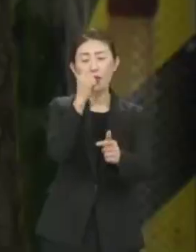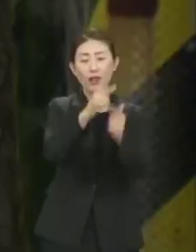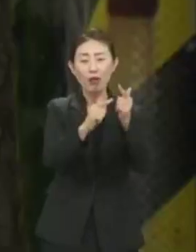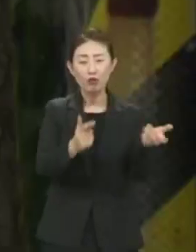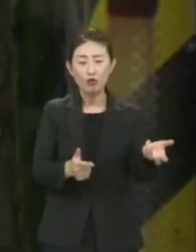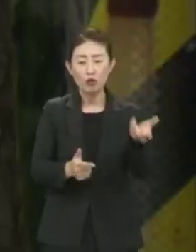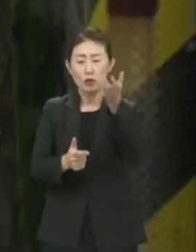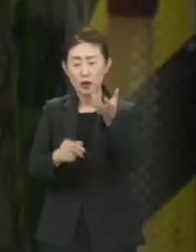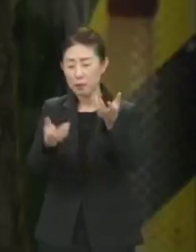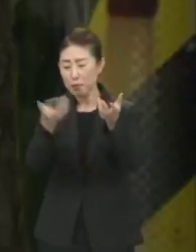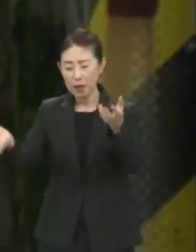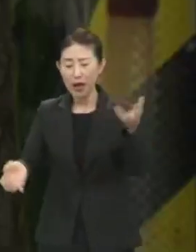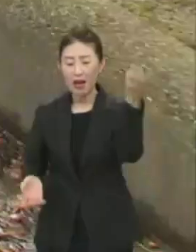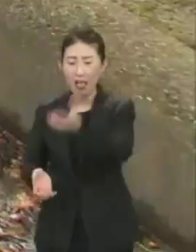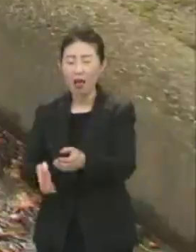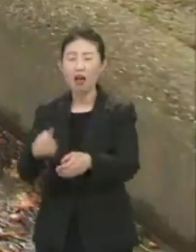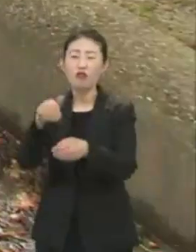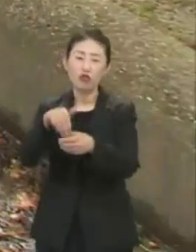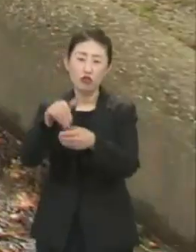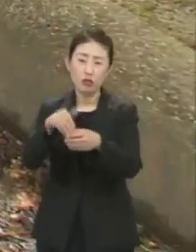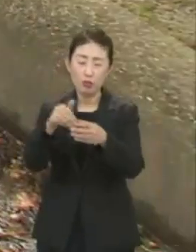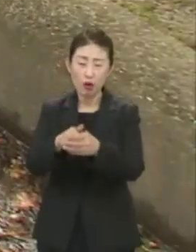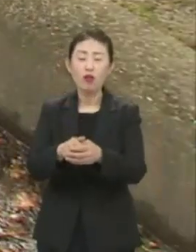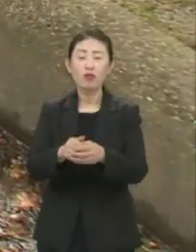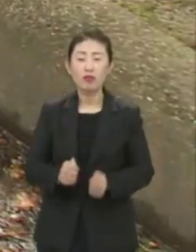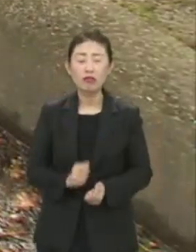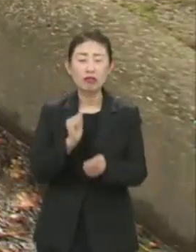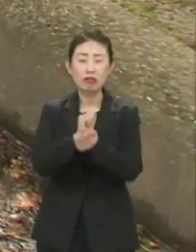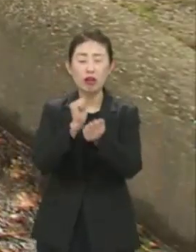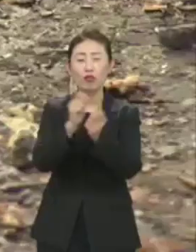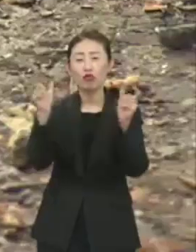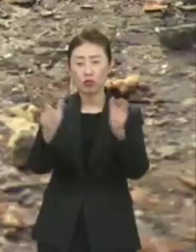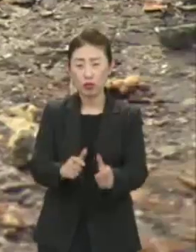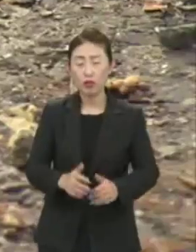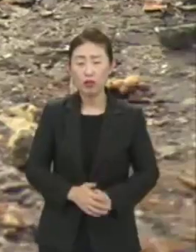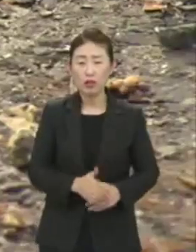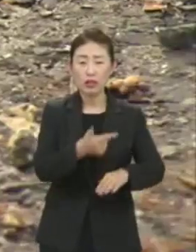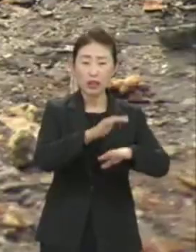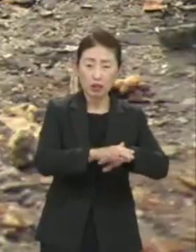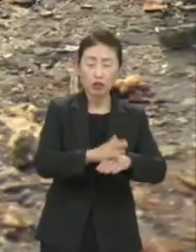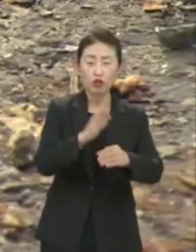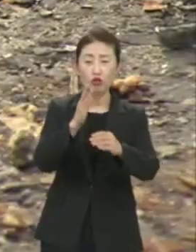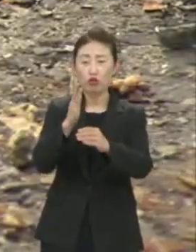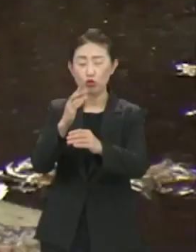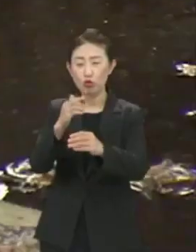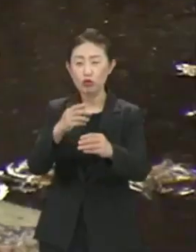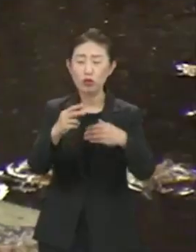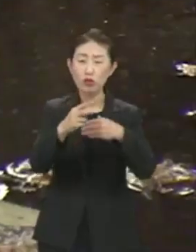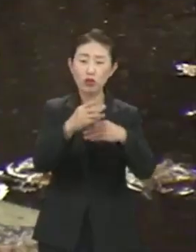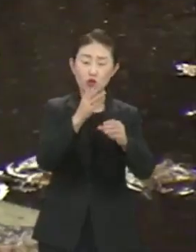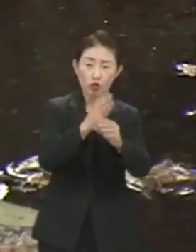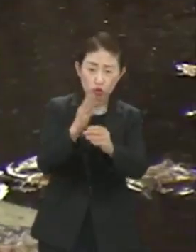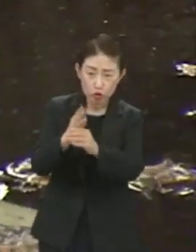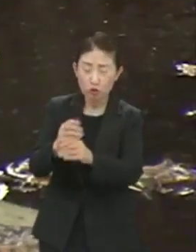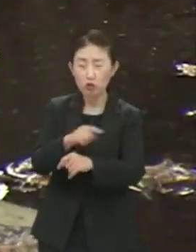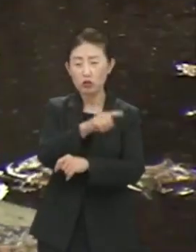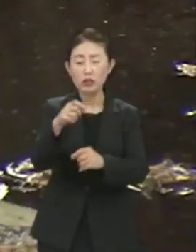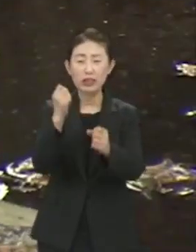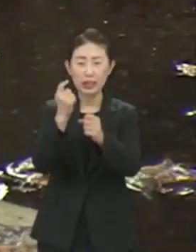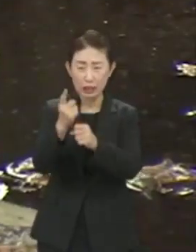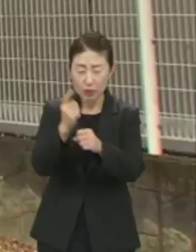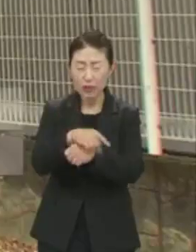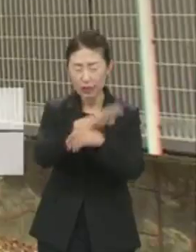비율을 줄여나갈 계획입니다. 대전 동구와 중구는 이미 모든 암나무를 수나무로 바꿔 심어 악취로 인한 불편을